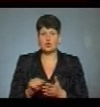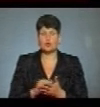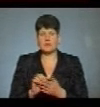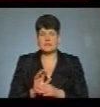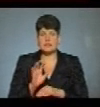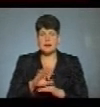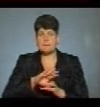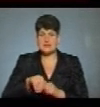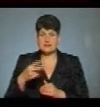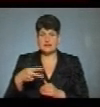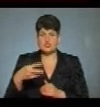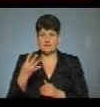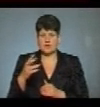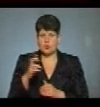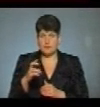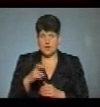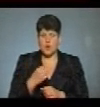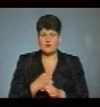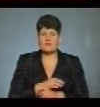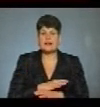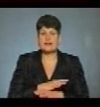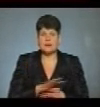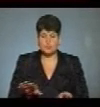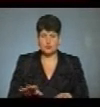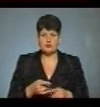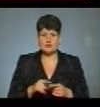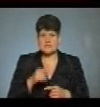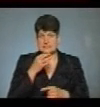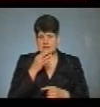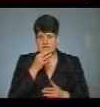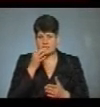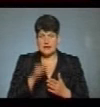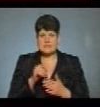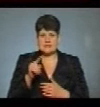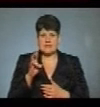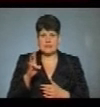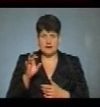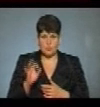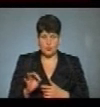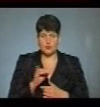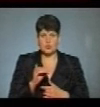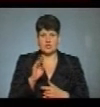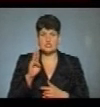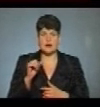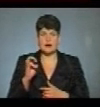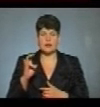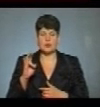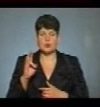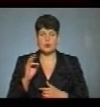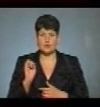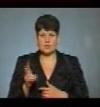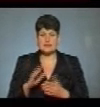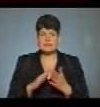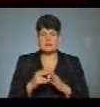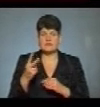після 24 березня, опрацьовувати не будуть. Про це повідомив відповідальний за ЗНО на Тернопільщині Юрій Шенюк. Станом на